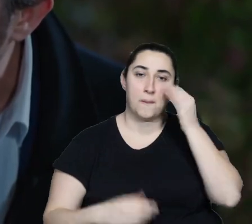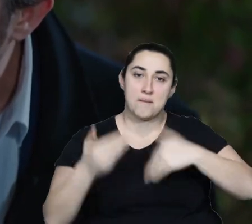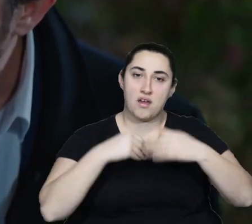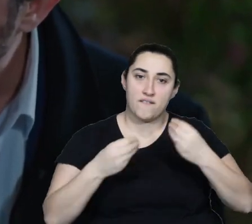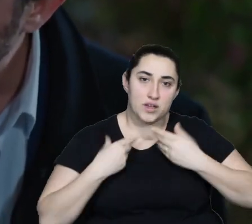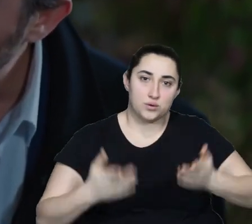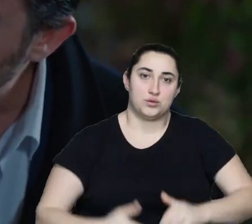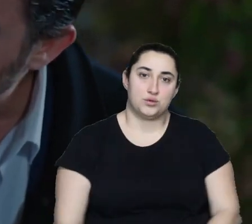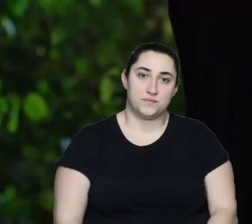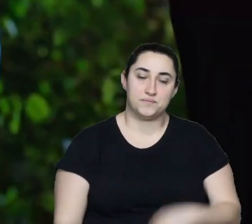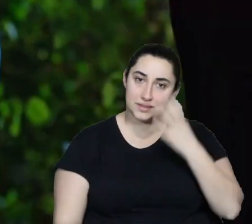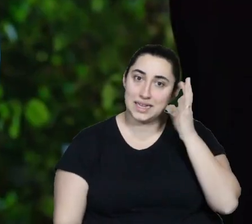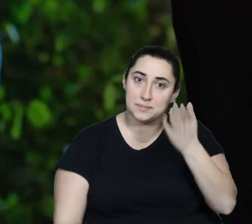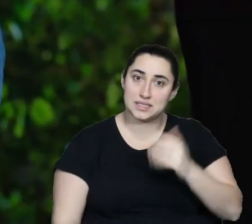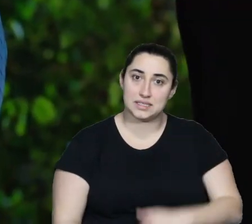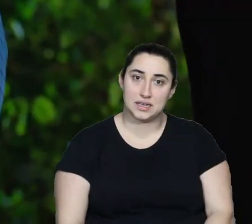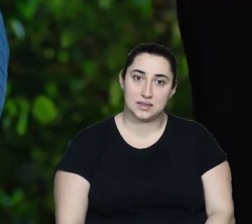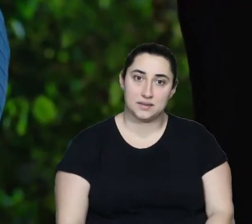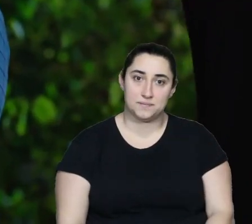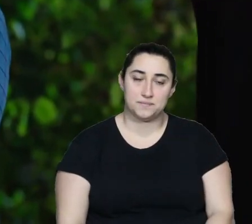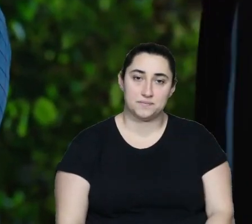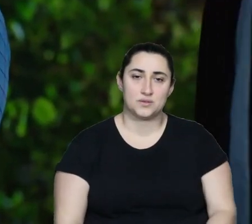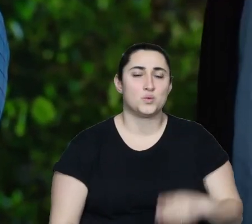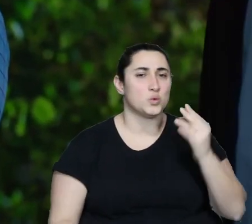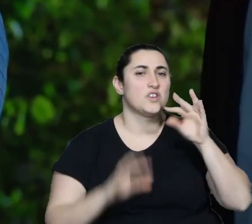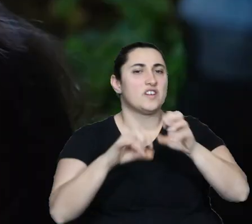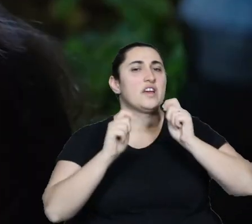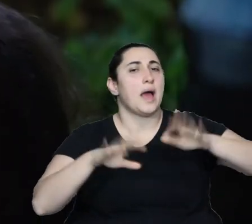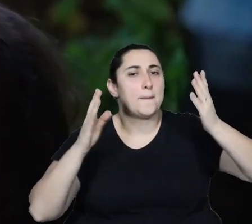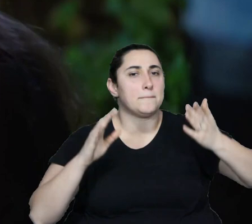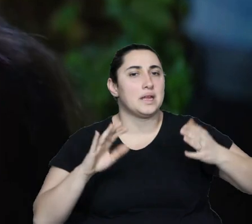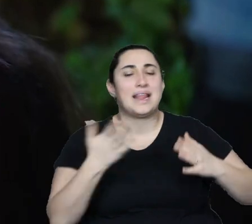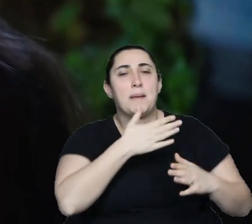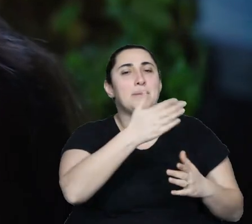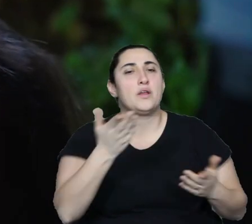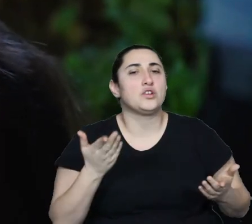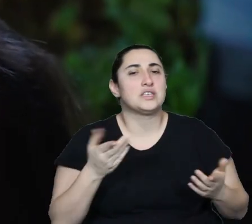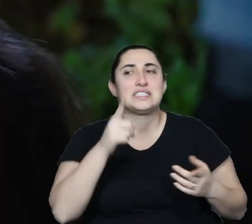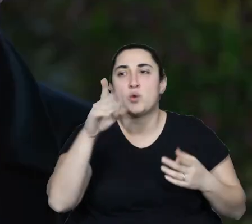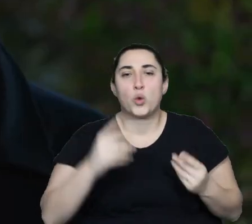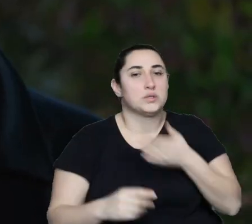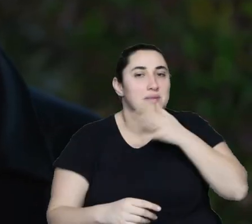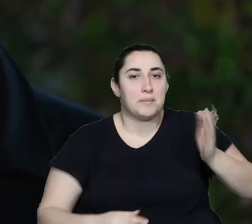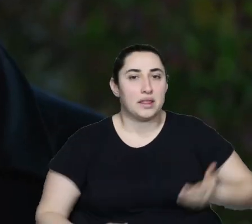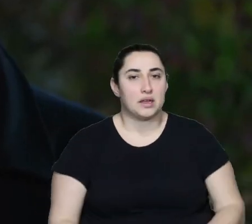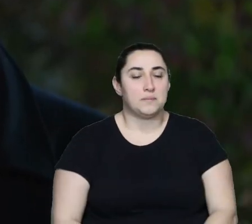yaralıyorsun? Delirdin mi yavrum sen? He? Gitmeyin be çocuğun üstüne. Nereden bilecekti sizin olduğunuzu?